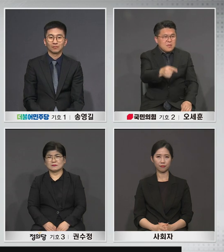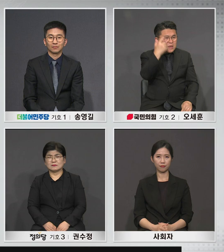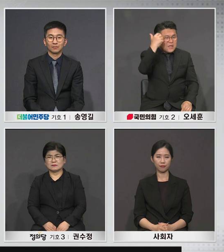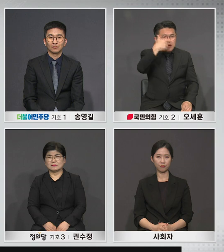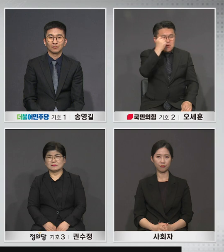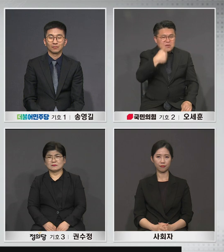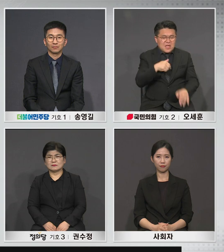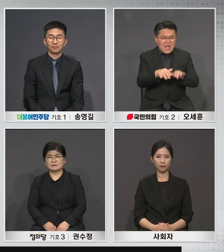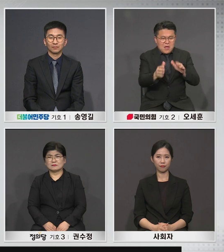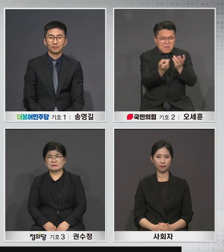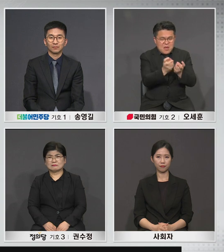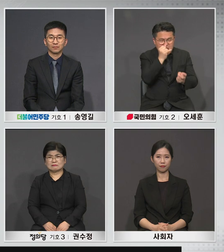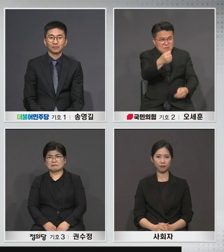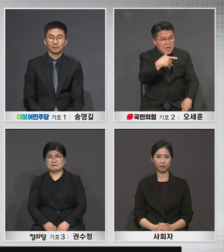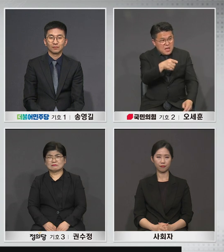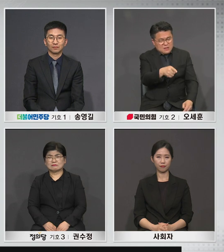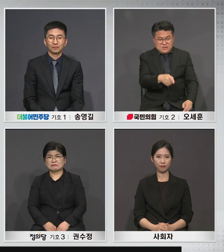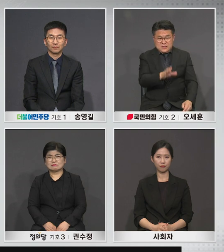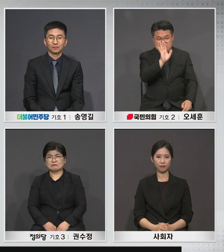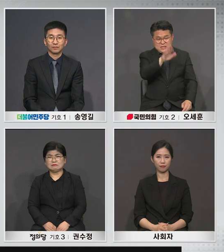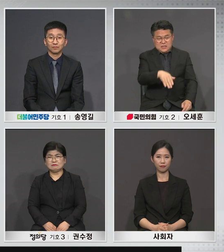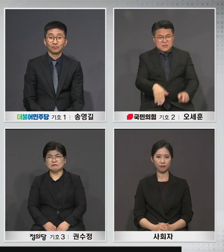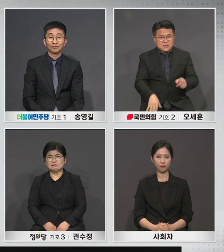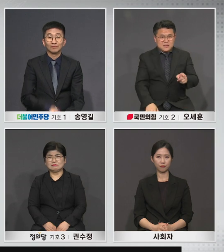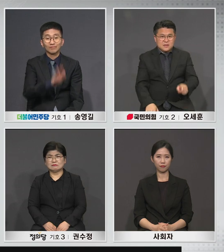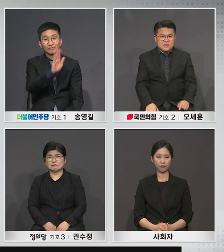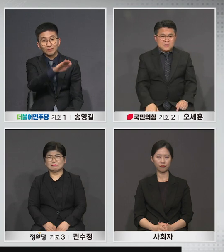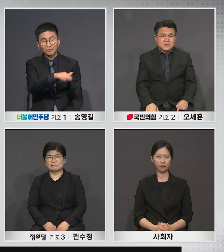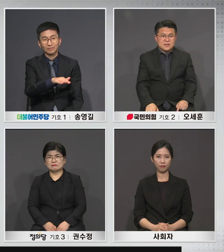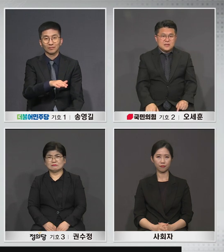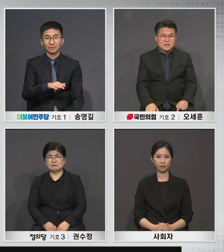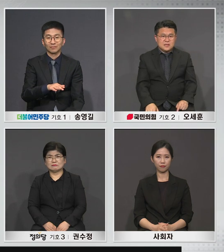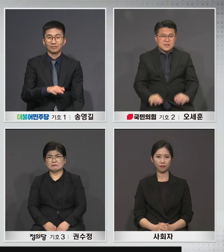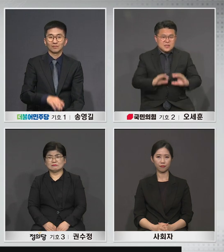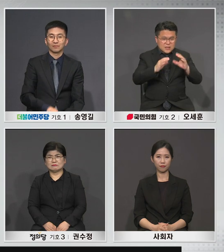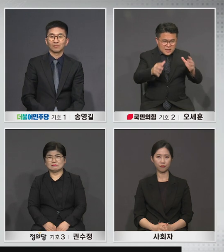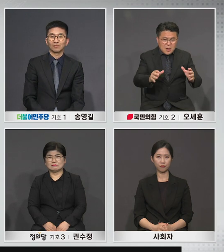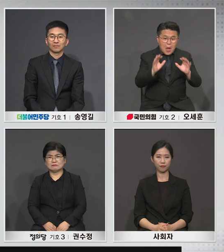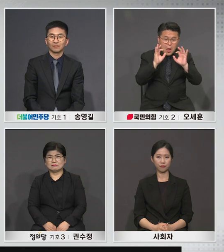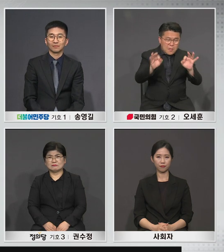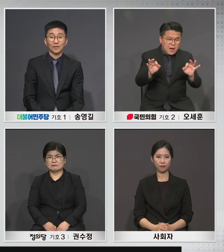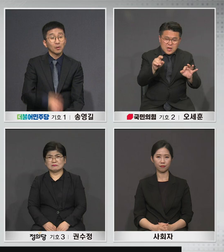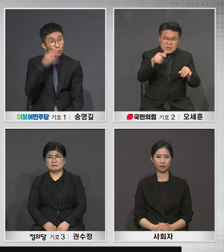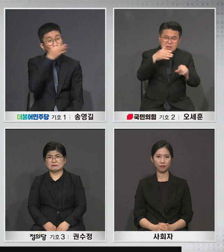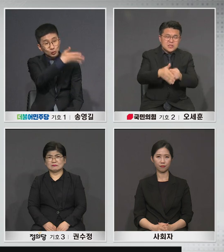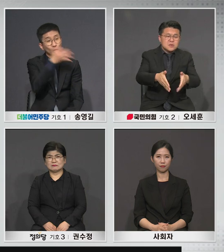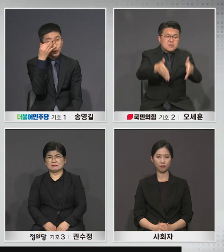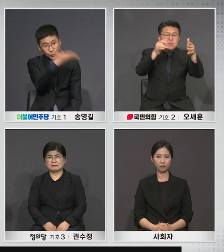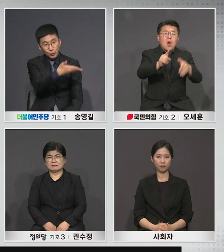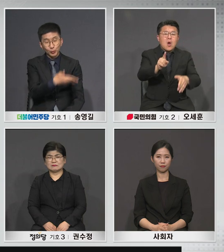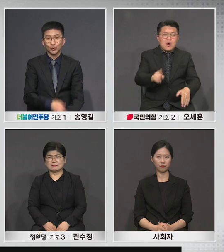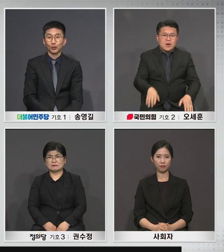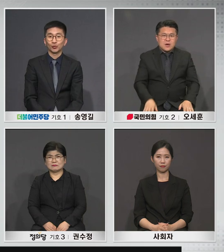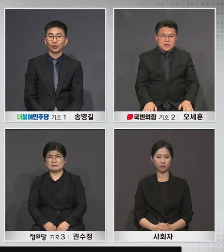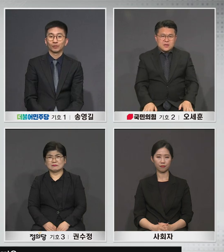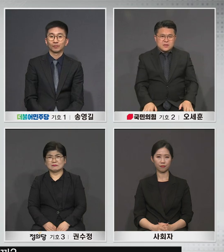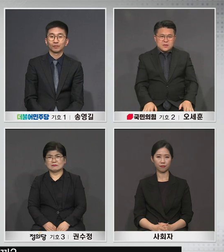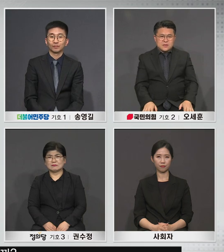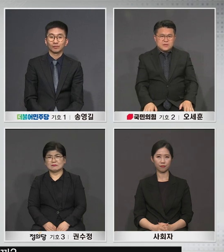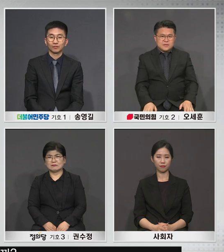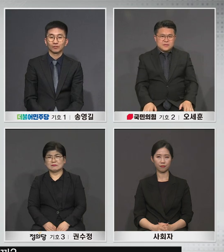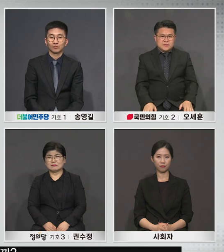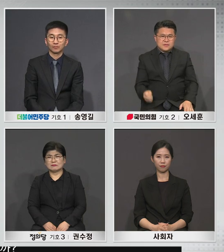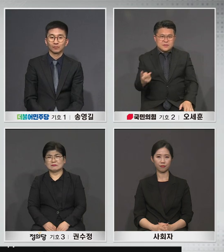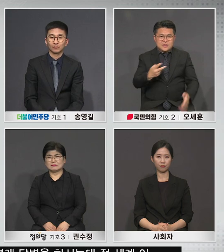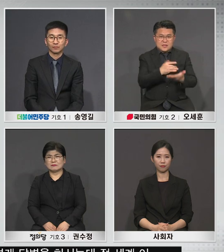솔루션을 가지고 있다. 이렇게 답변하시는데 전 세계 어느 나라에서 그렇게 지은 데가 있습니까? 보여드리겠습니다. 지금까지 세 번 다시 한 번